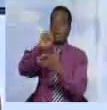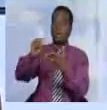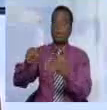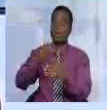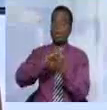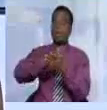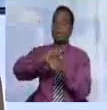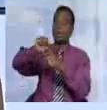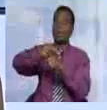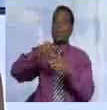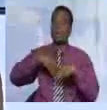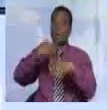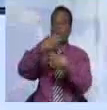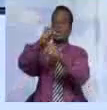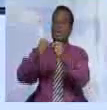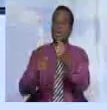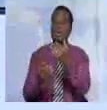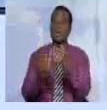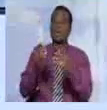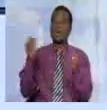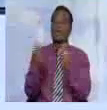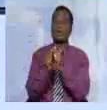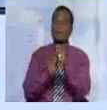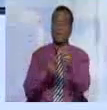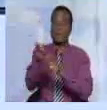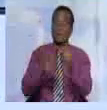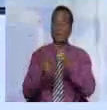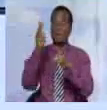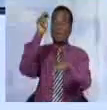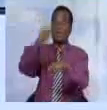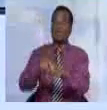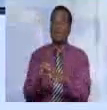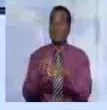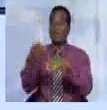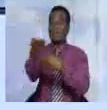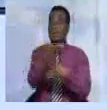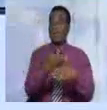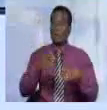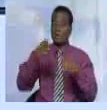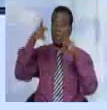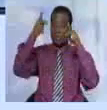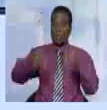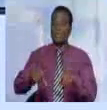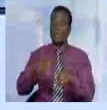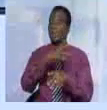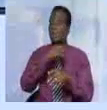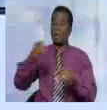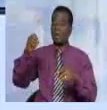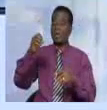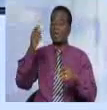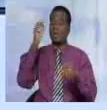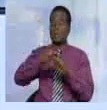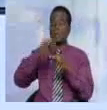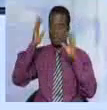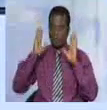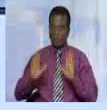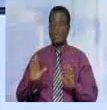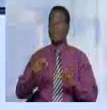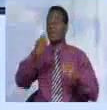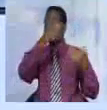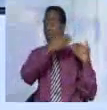de formation a été initié à travers sa direction des ressources humaines. Les bénéficiaires des chefs d'établissement et